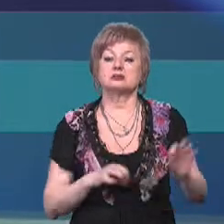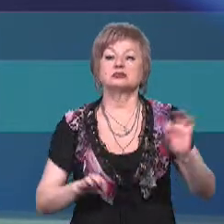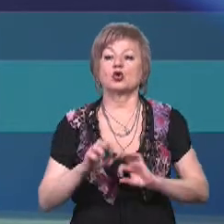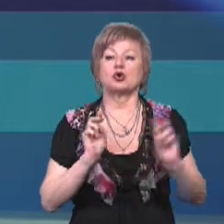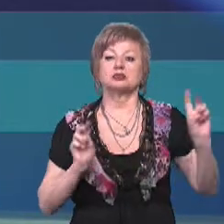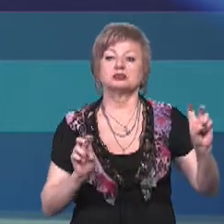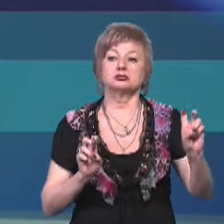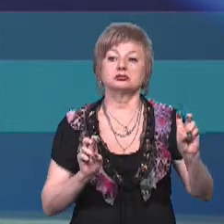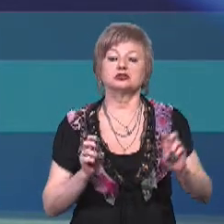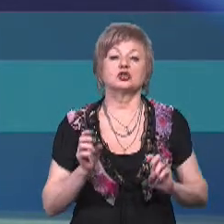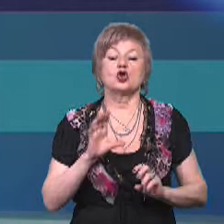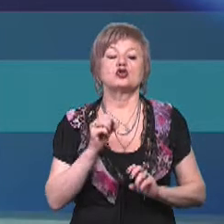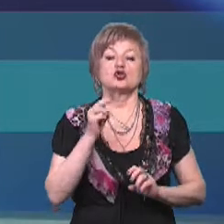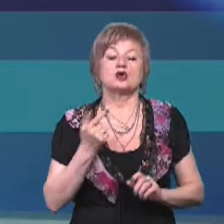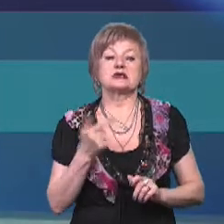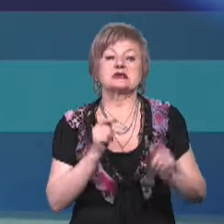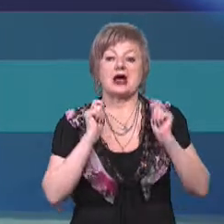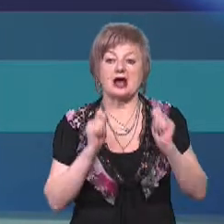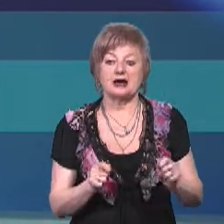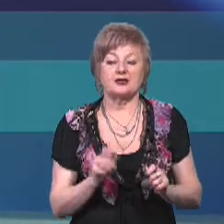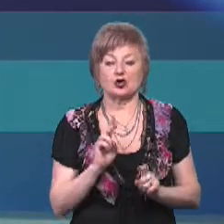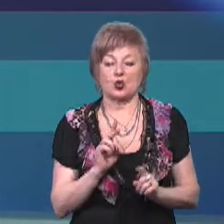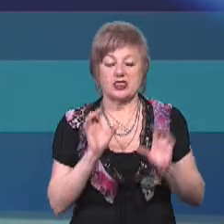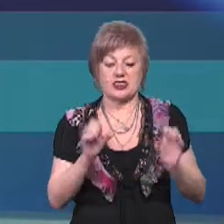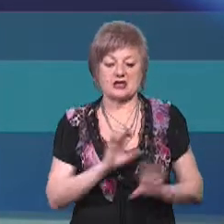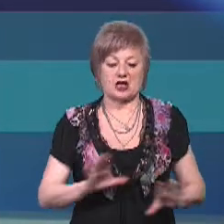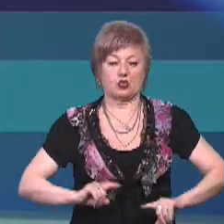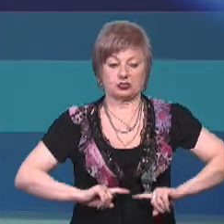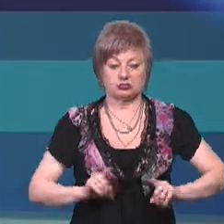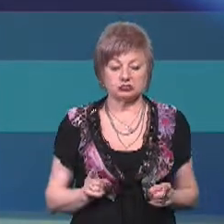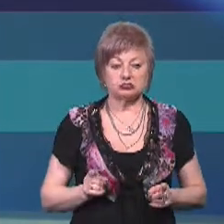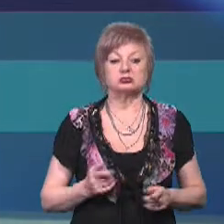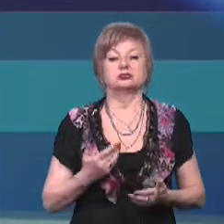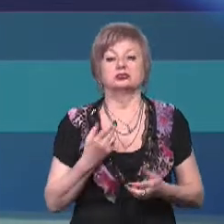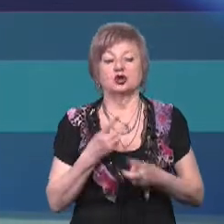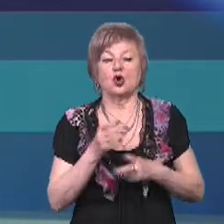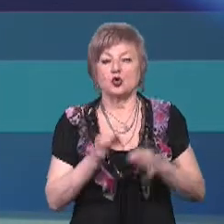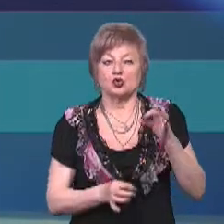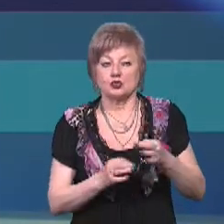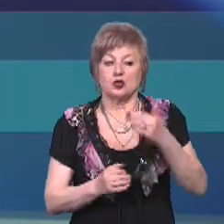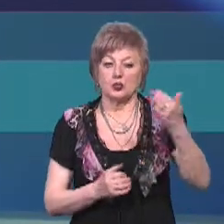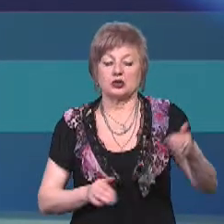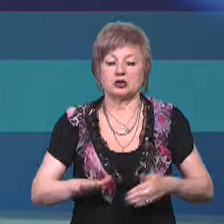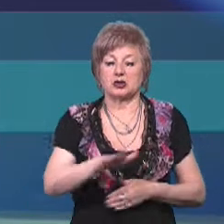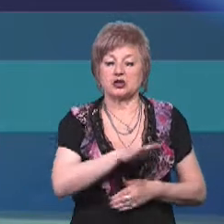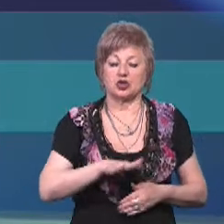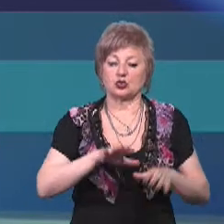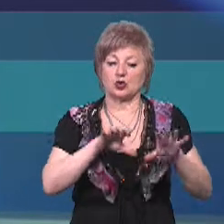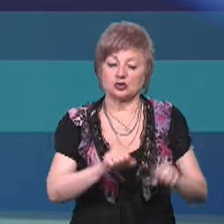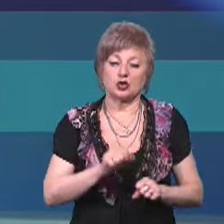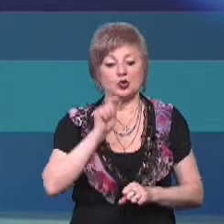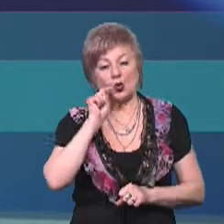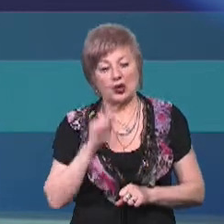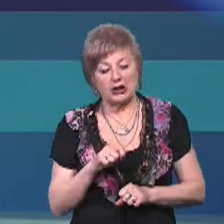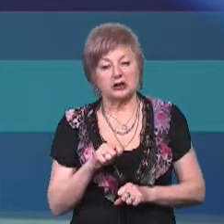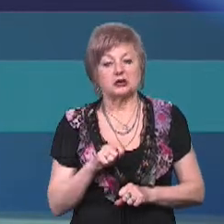правовий статус соціальних гарантій осіб, які незаконно позбавлені волі, заручники або засуджені на тимчасово окупованих територіях України та